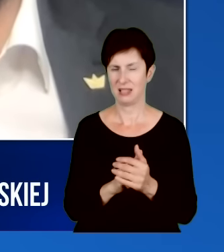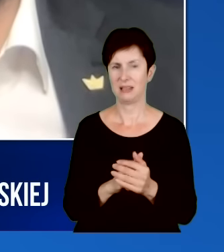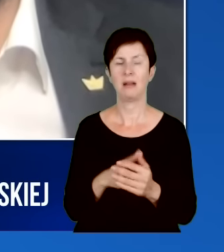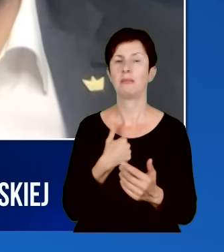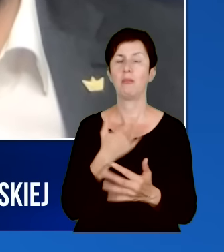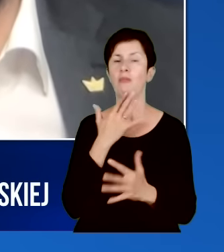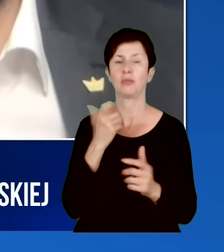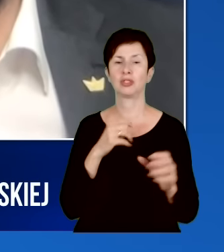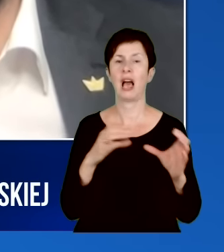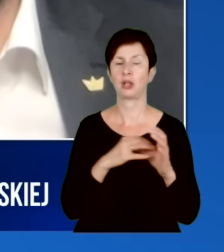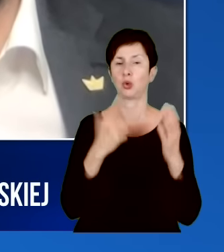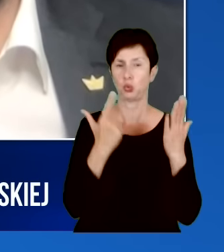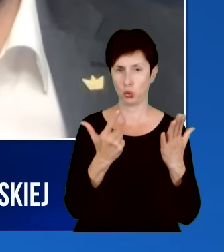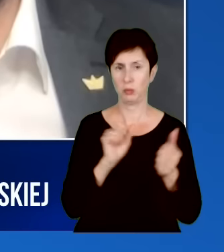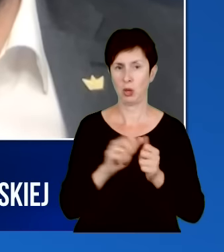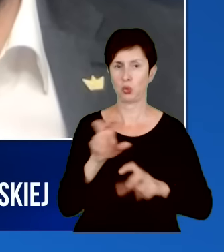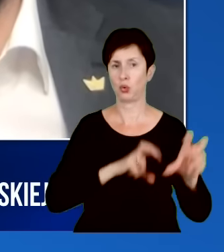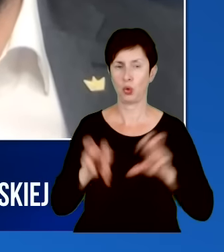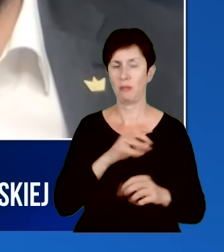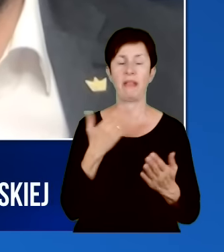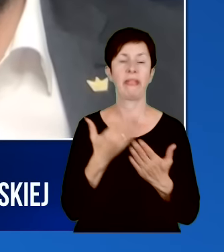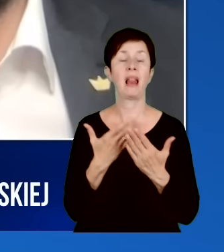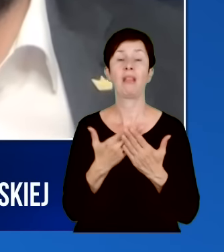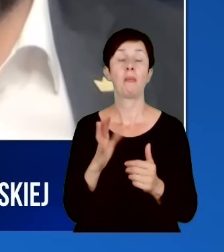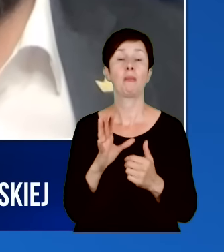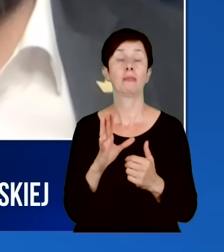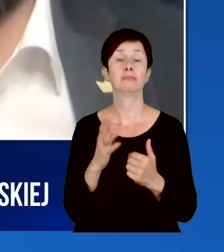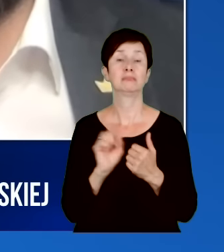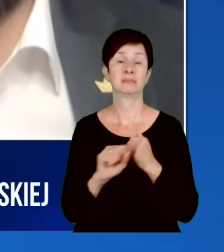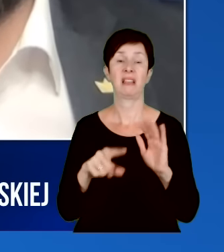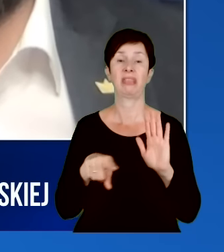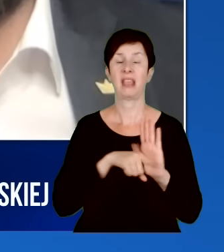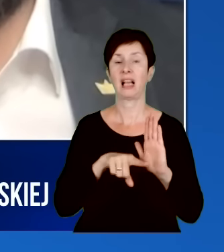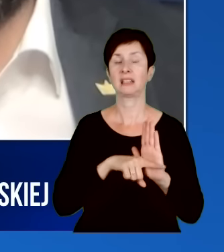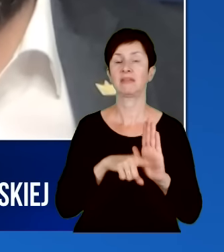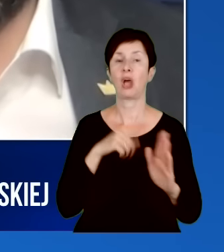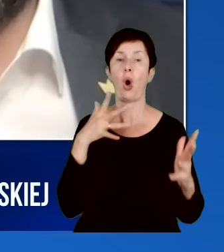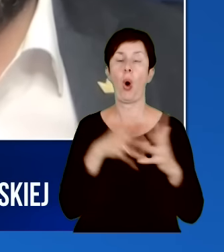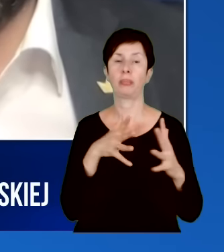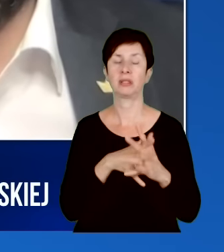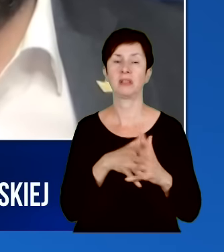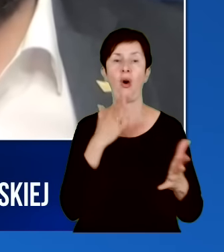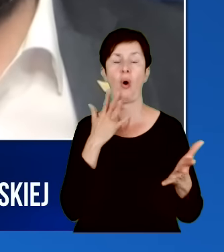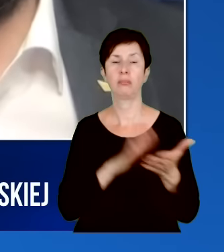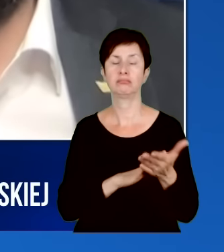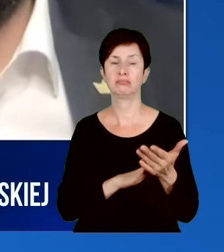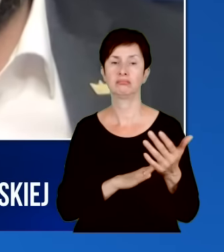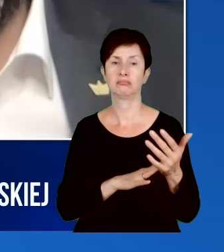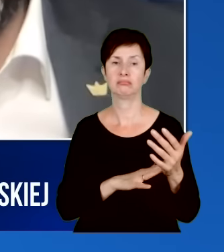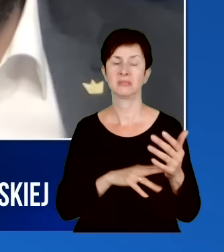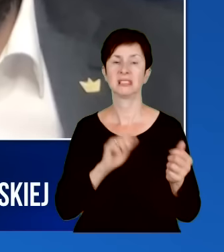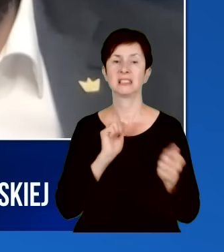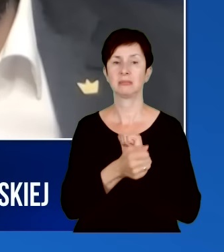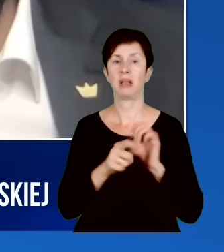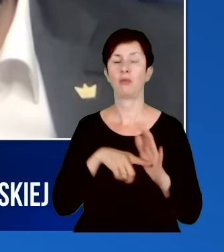artykuł siódmy został uruchomiony ze względu na negatywną opinię i ocenę zmian w ustawach w